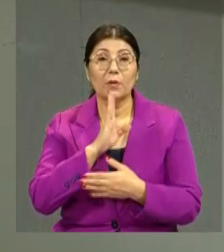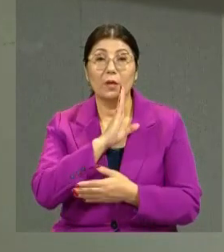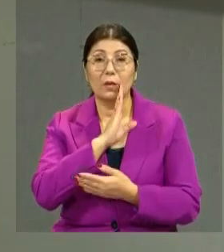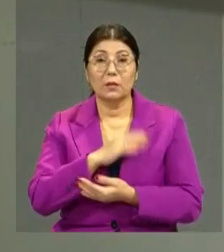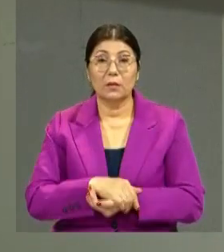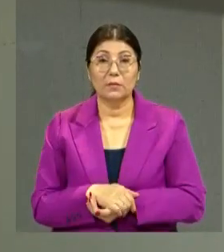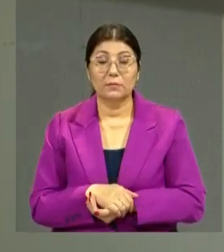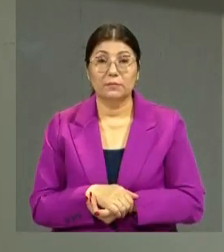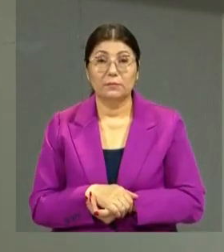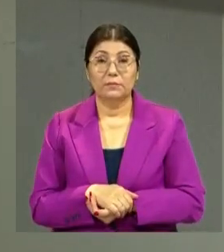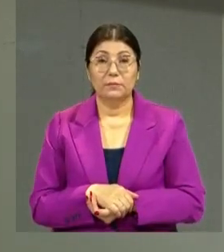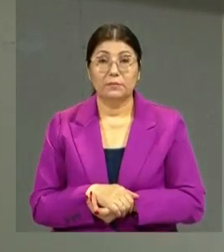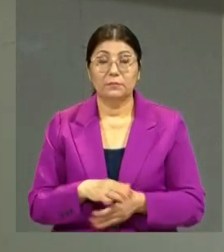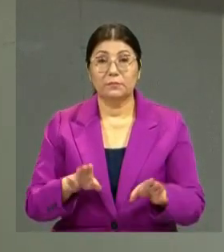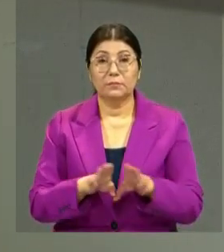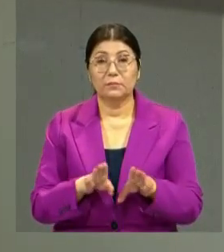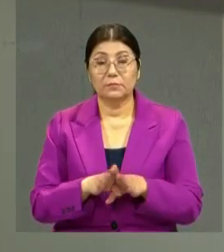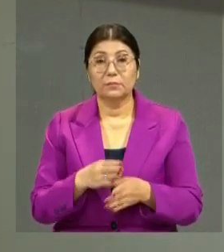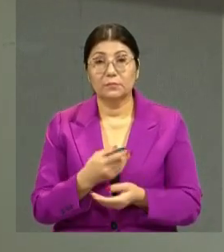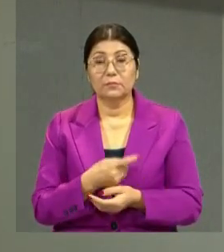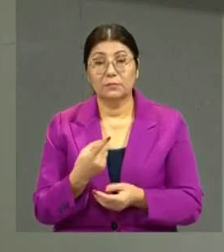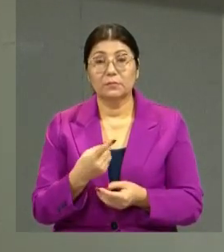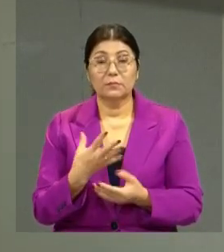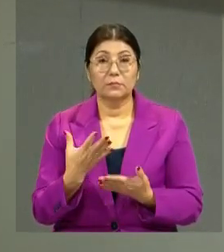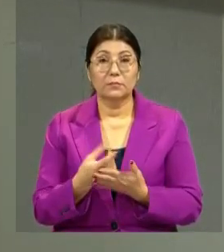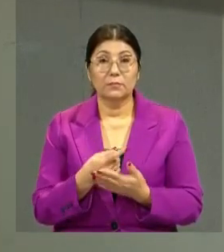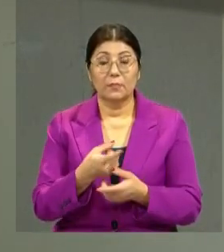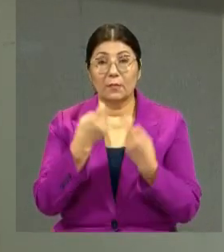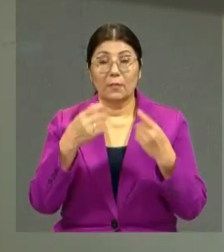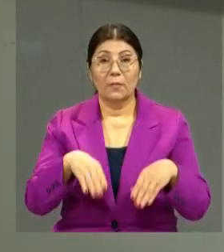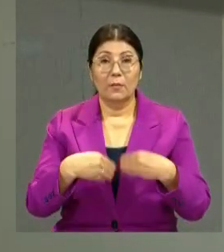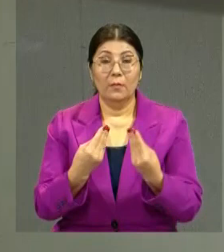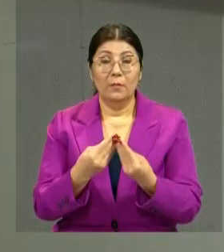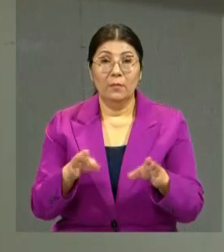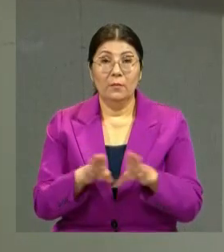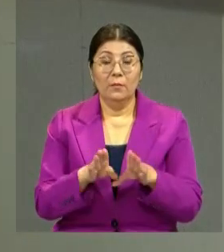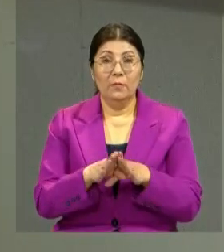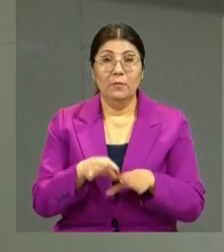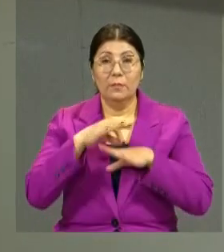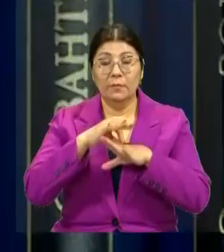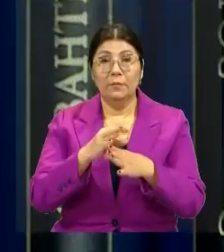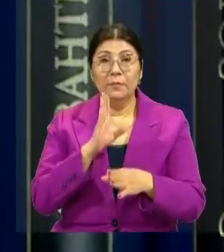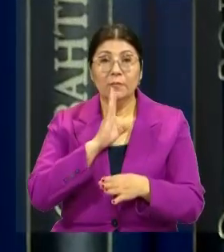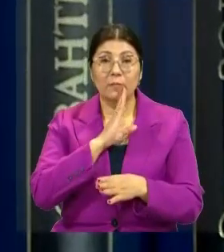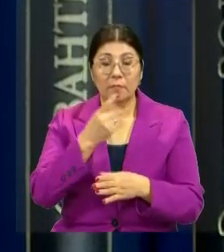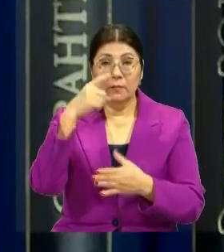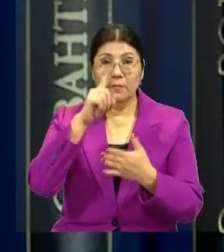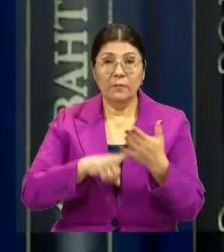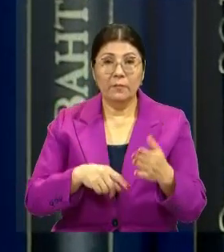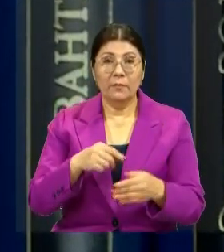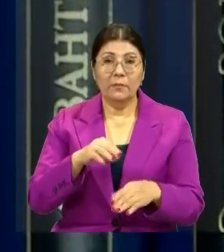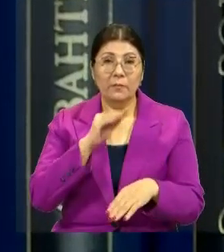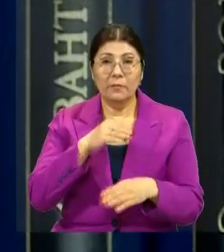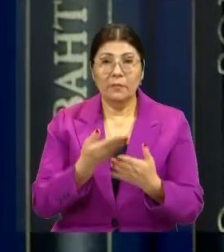айта аламын. Осындай бір жерде бір жағдай ақпарат ұсынса, соның жетегіне еріп кетеді, сенеді. Психолог